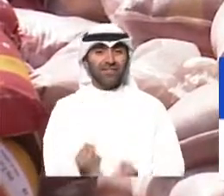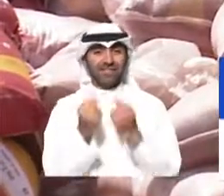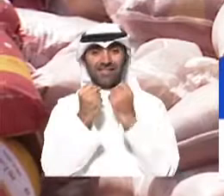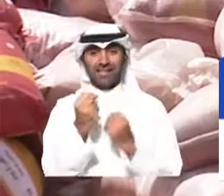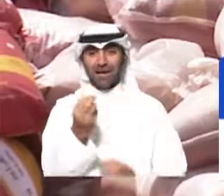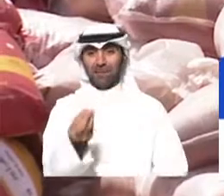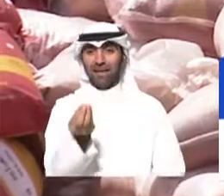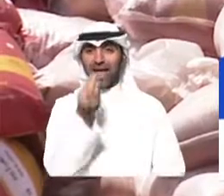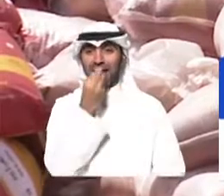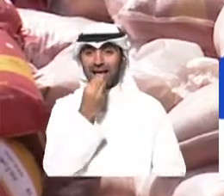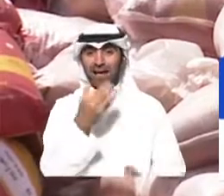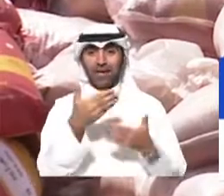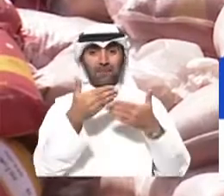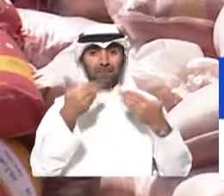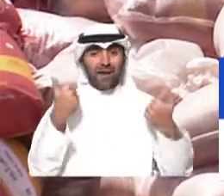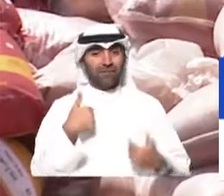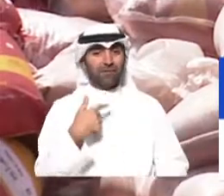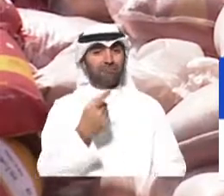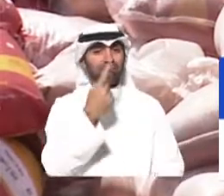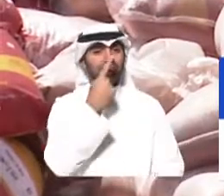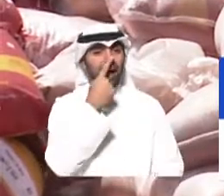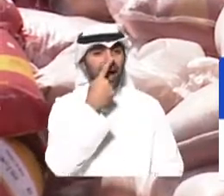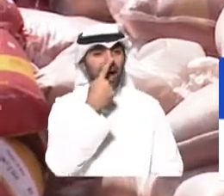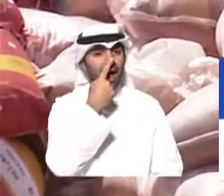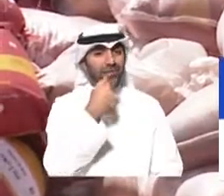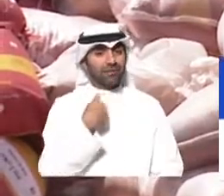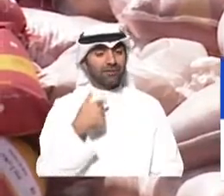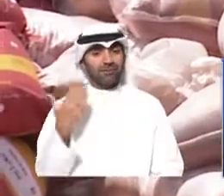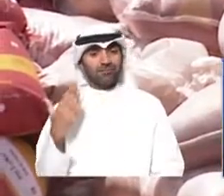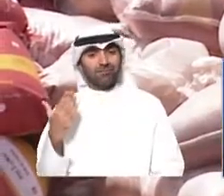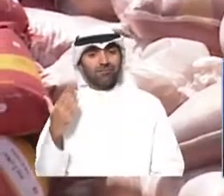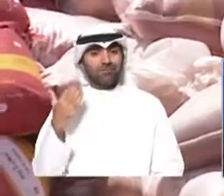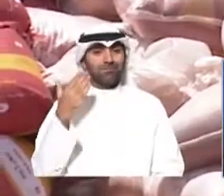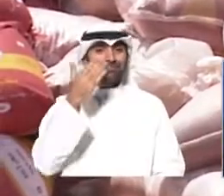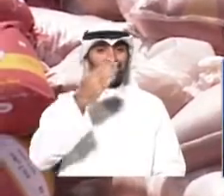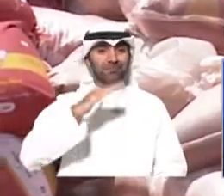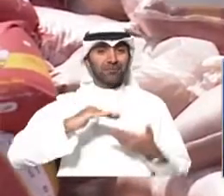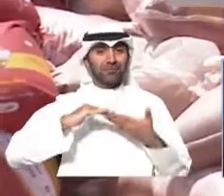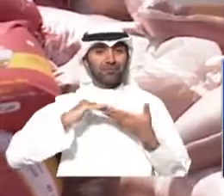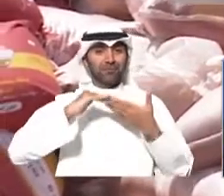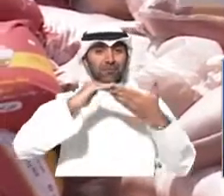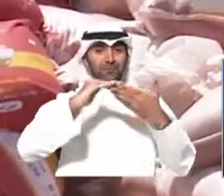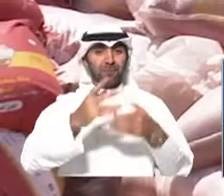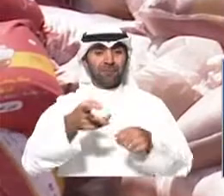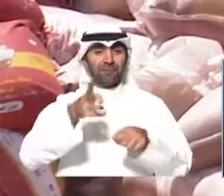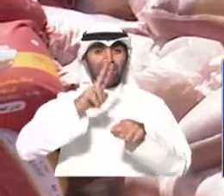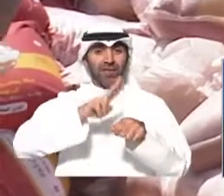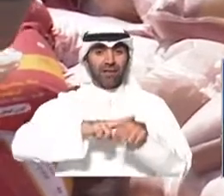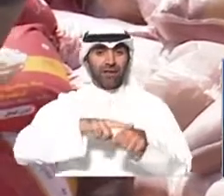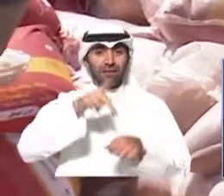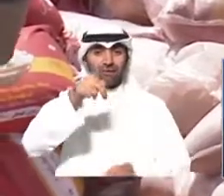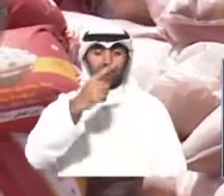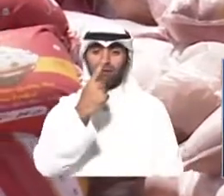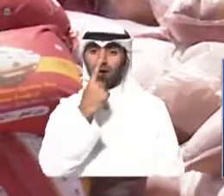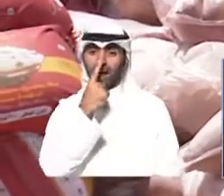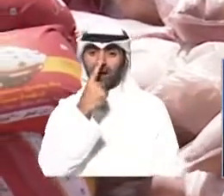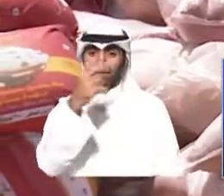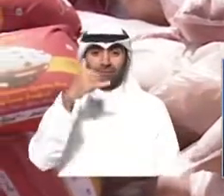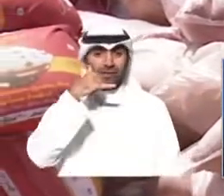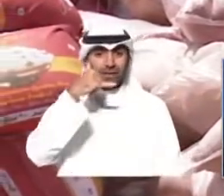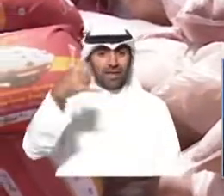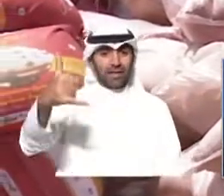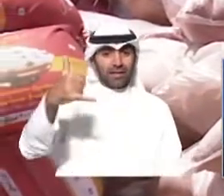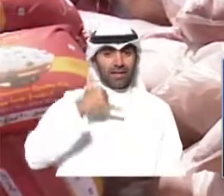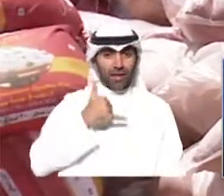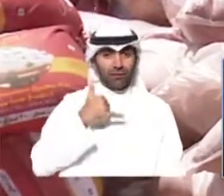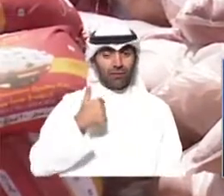السيستم، ومعطينهم أرقام، كل حالة لها رقم، وبعدين بإذن الله عز وجل يجي هنا الكشف عند الأخوان موجود فيه صورة البطاقة المدنية مع